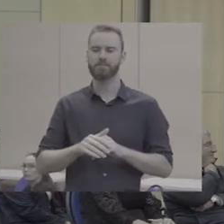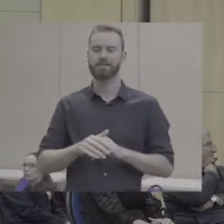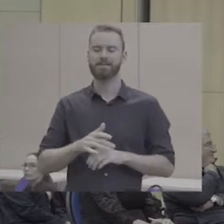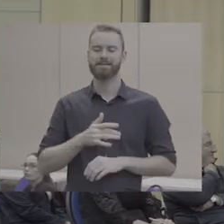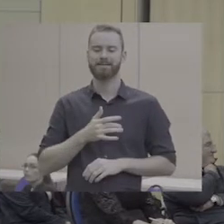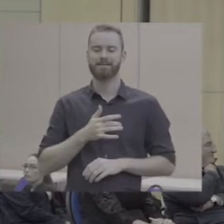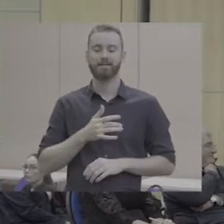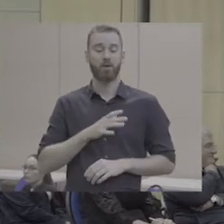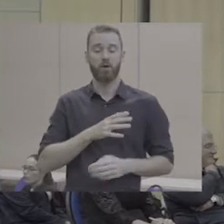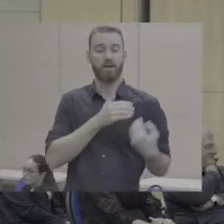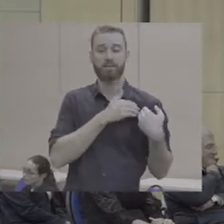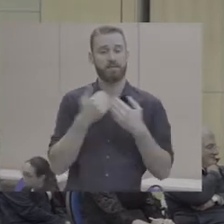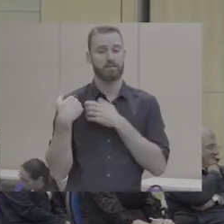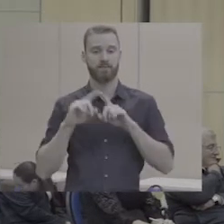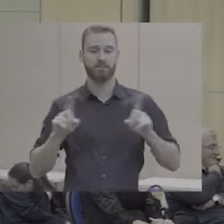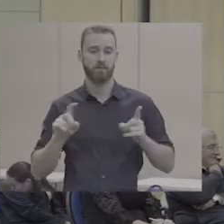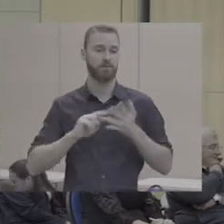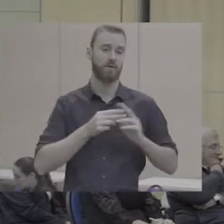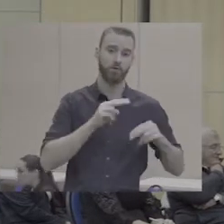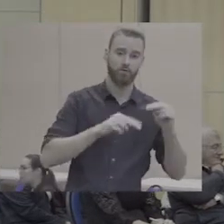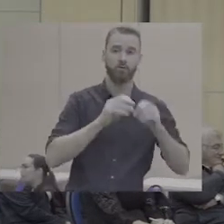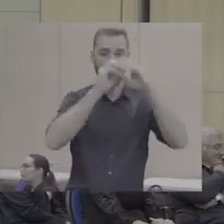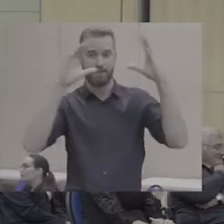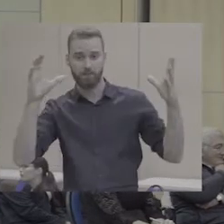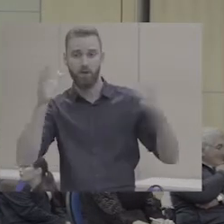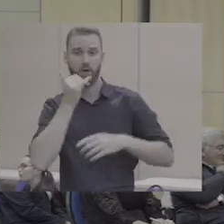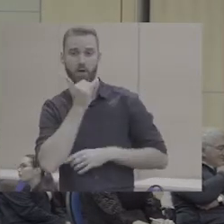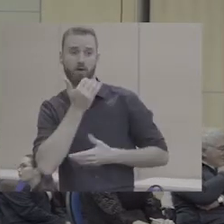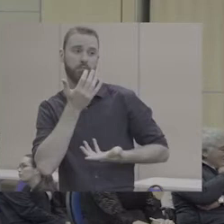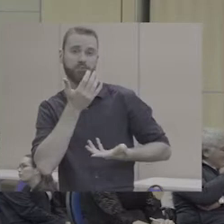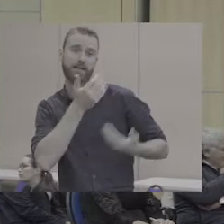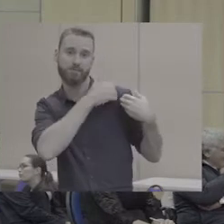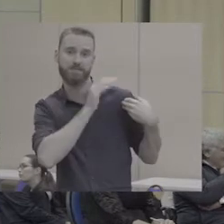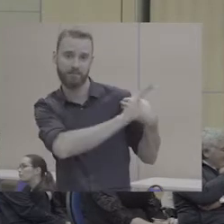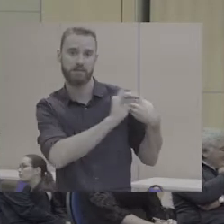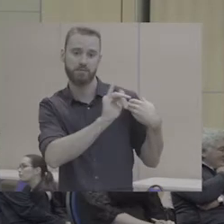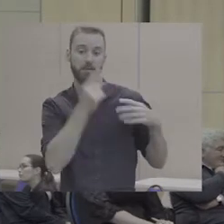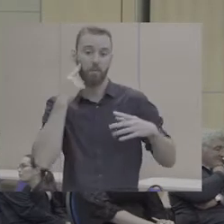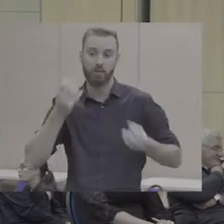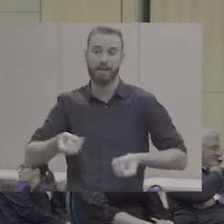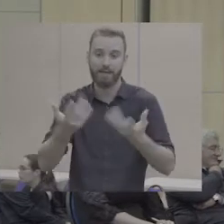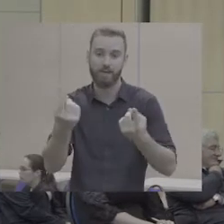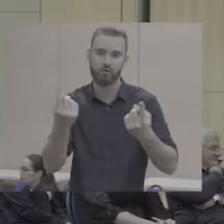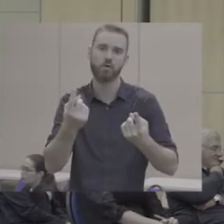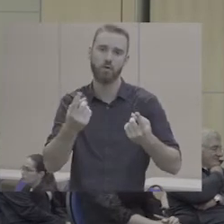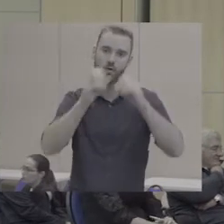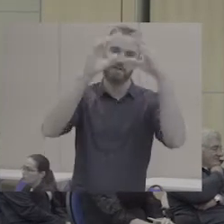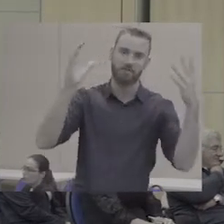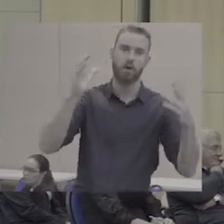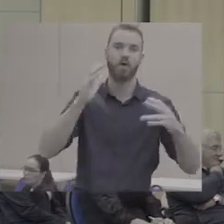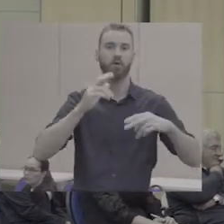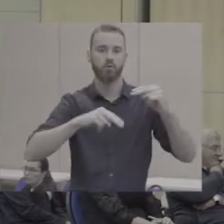C'est clair qu'il y a toutes sortes de responsabilités. Le constructeur a des responsabilités, les concepteurs ont des responsabilités dans la réalisation d'un